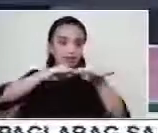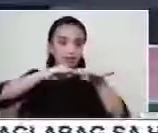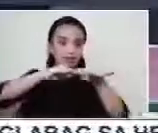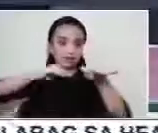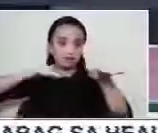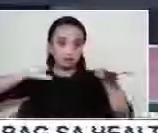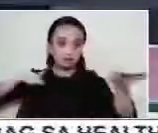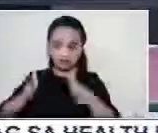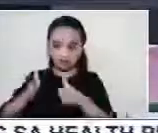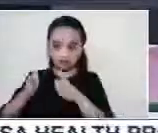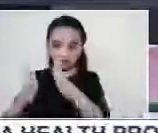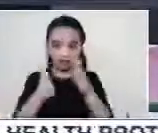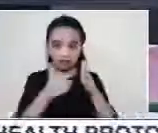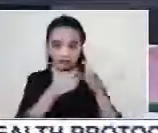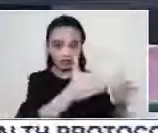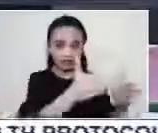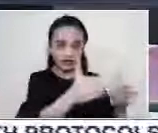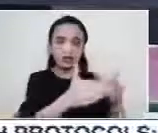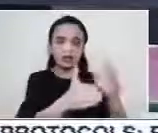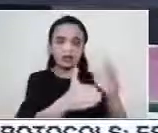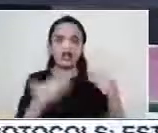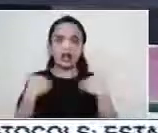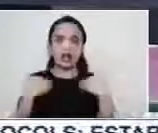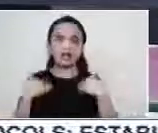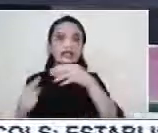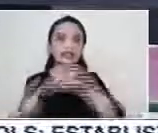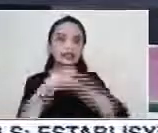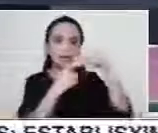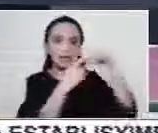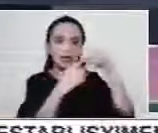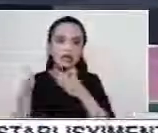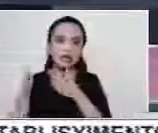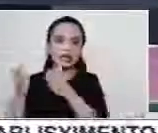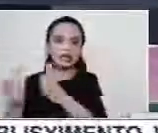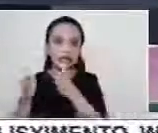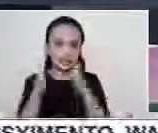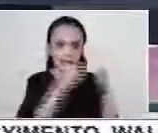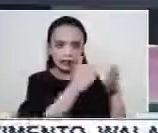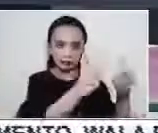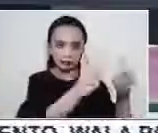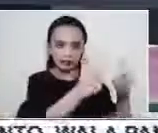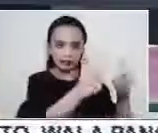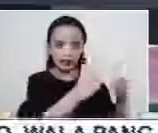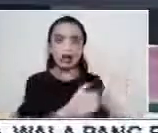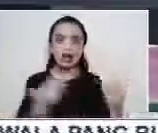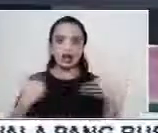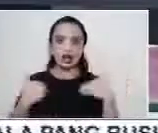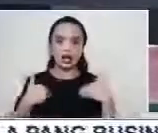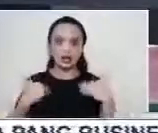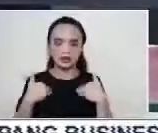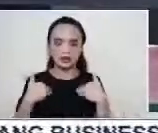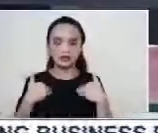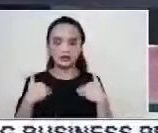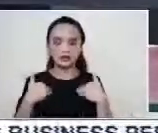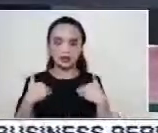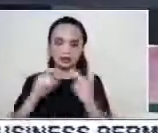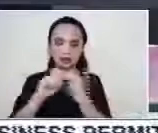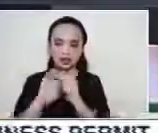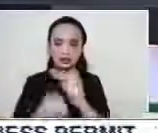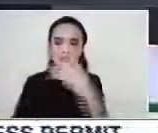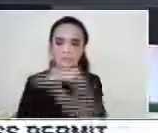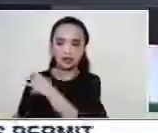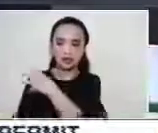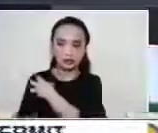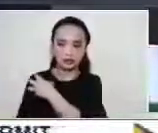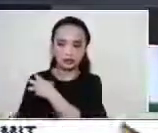POGO. Gate po ng mga mambabatas, malaki ang maitutulong nito sa muling paglago ng ekonomiya ng bansa. Ang detalye mula kay Daniel